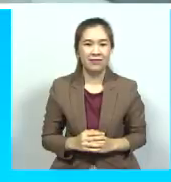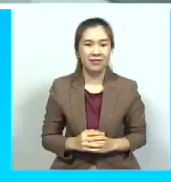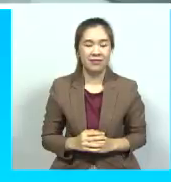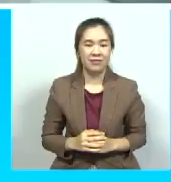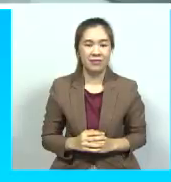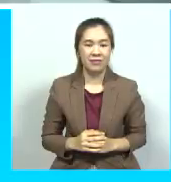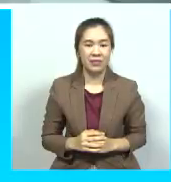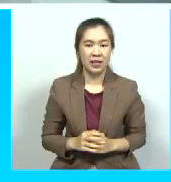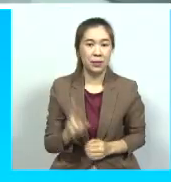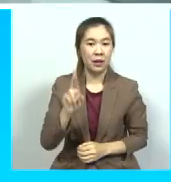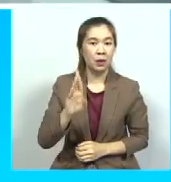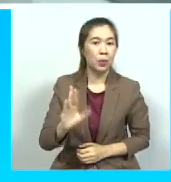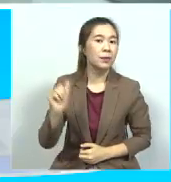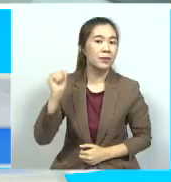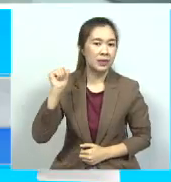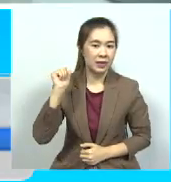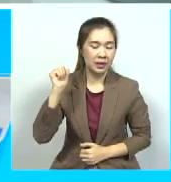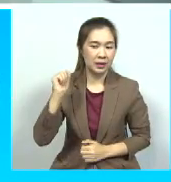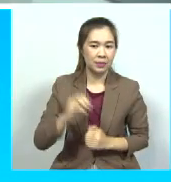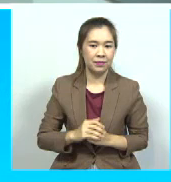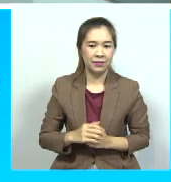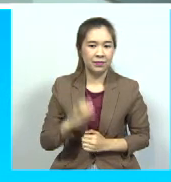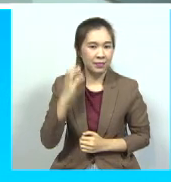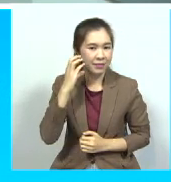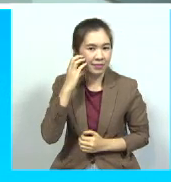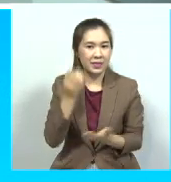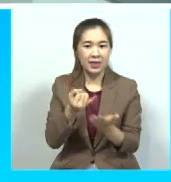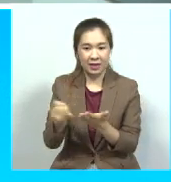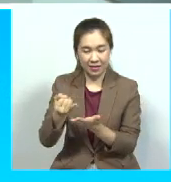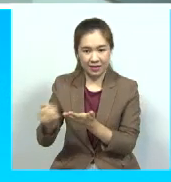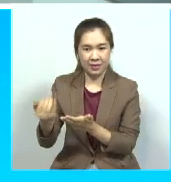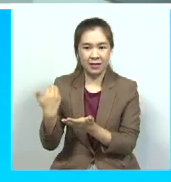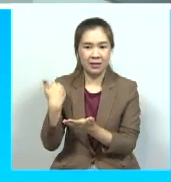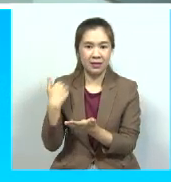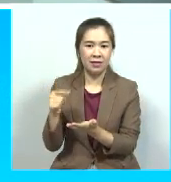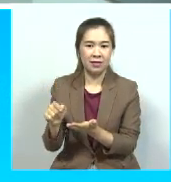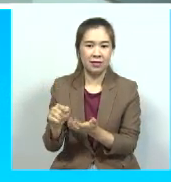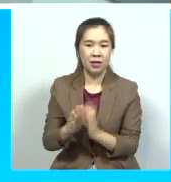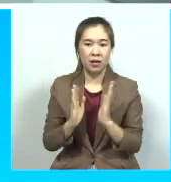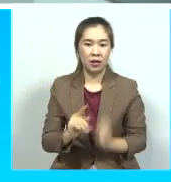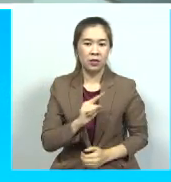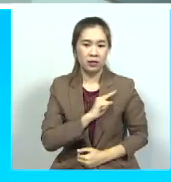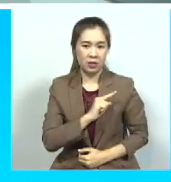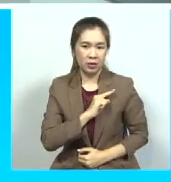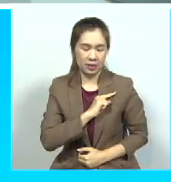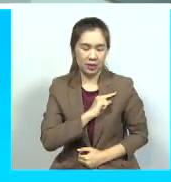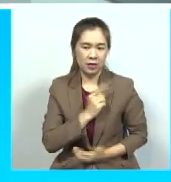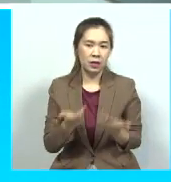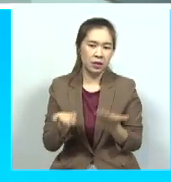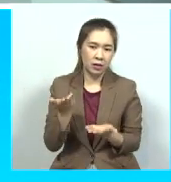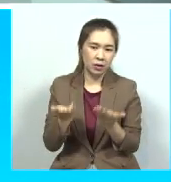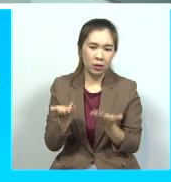นะครับระบบเดิมเนี่ยนะครับ A เนี่ยจ่ายเงินให้ B ไป97นะครับแล้วก็ต้องเอาเจ้าหน้าที่เอา Messenger ก็ได้นะ